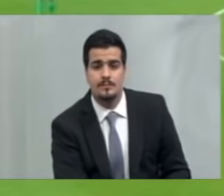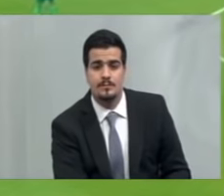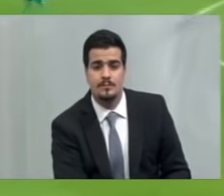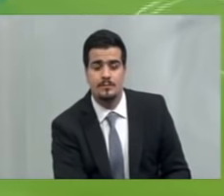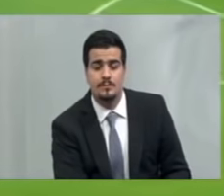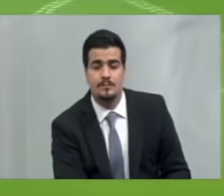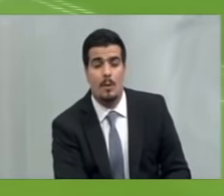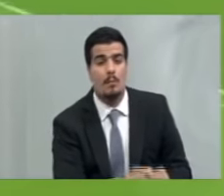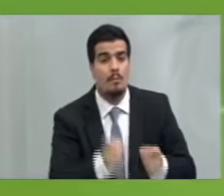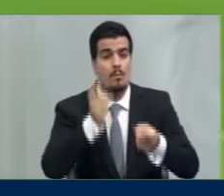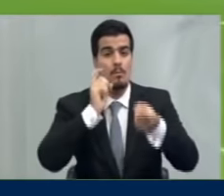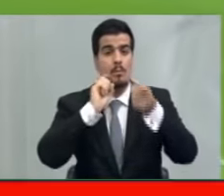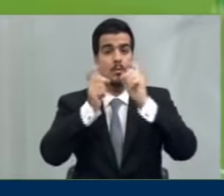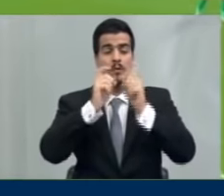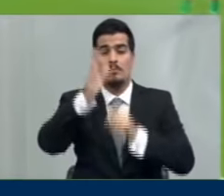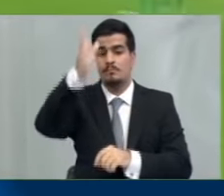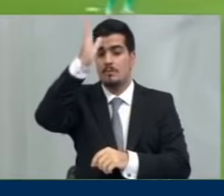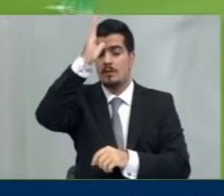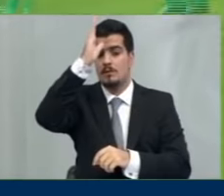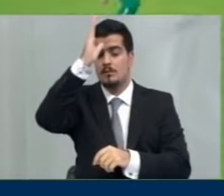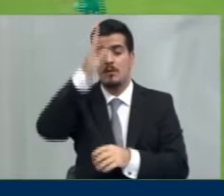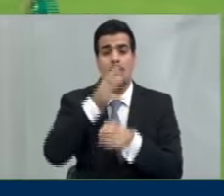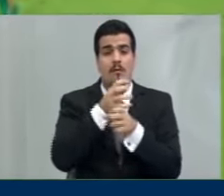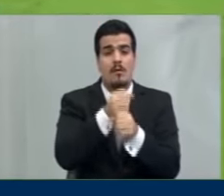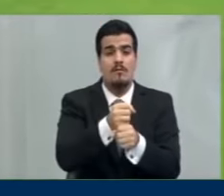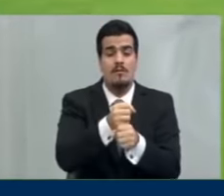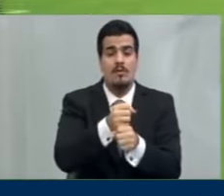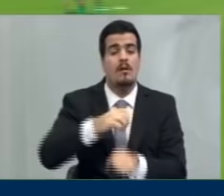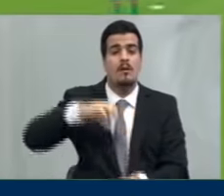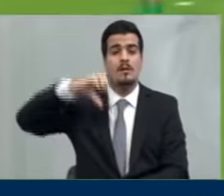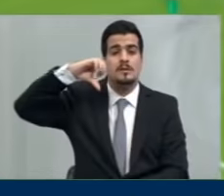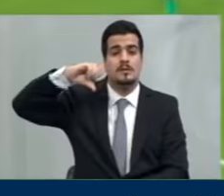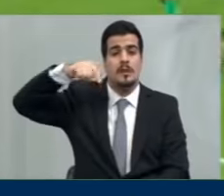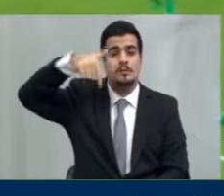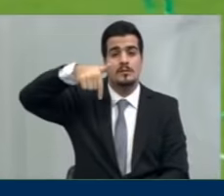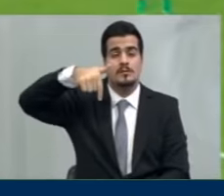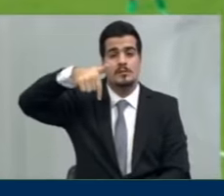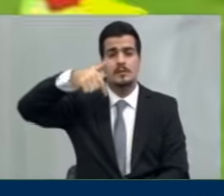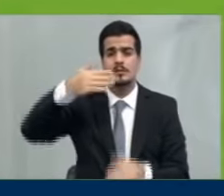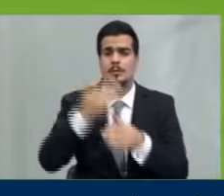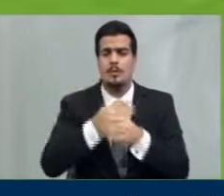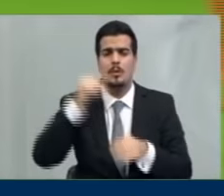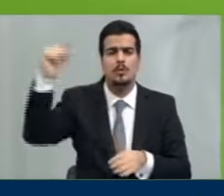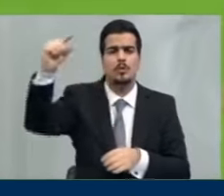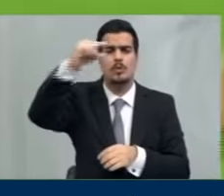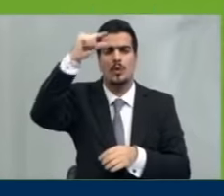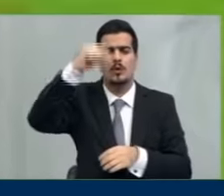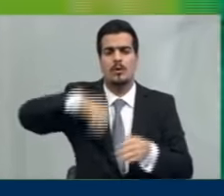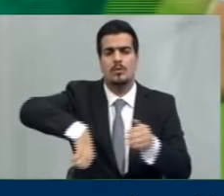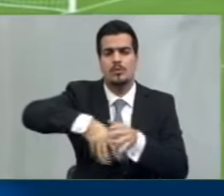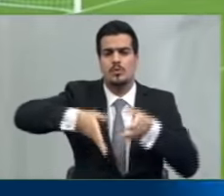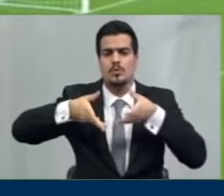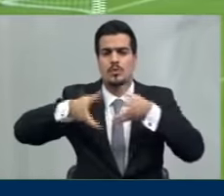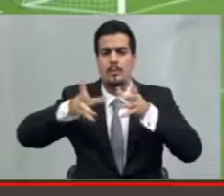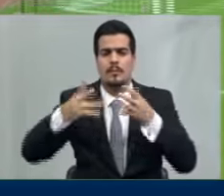المنتخب الوطني العراقي يحافظ على مركزه 69 في التصنيف الجديد للاتحاد الدولي لكرة القدم.